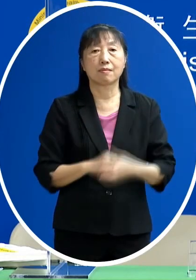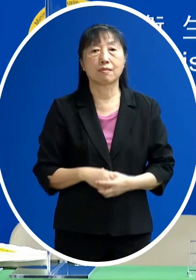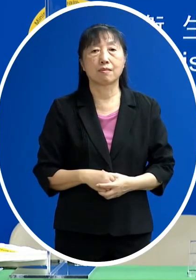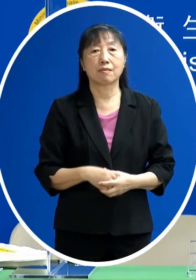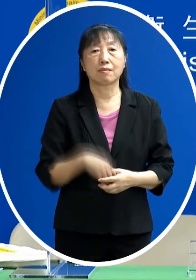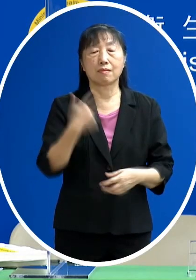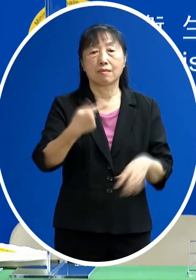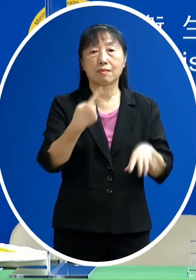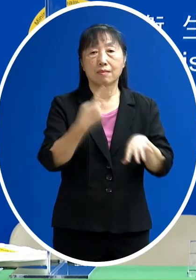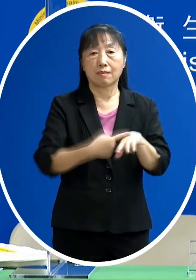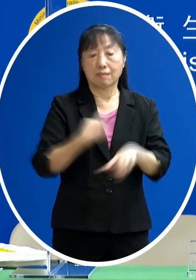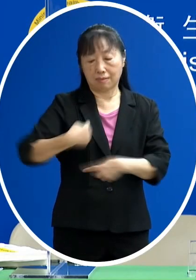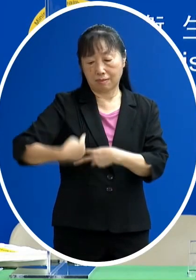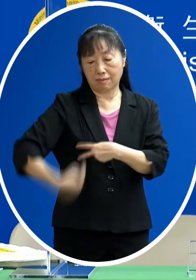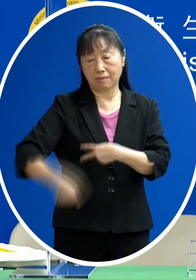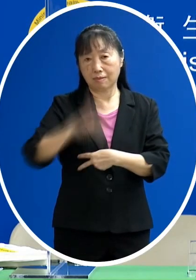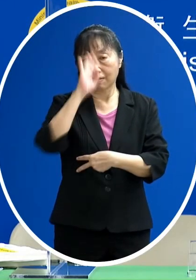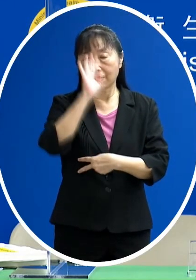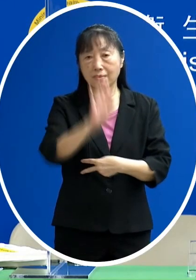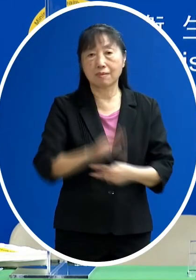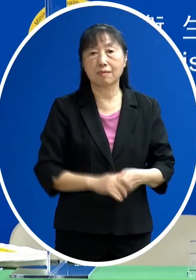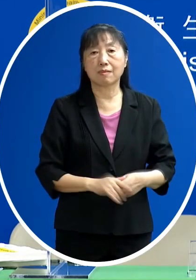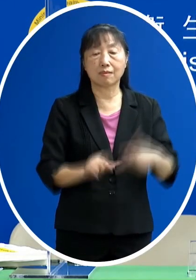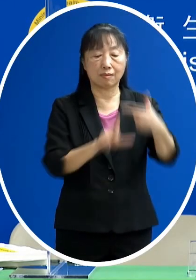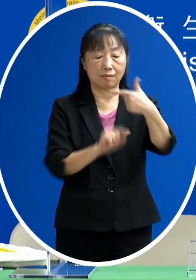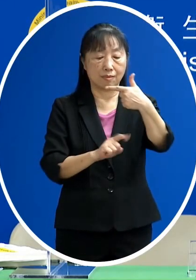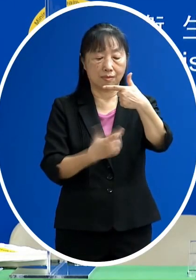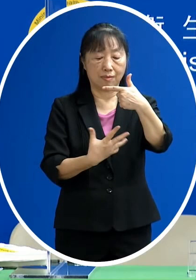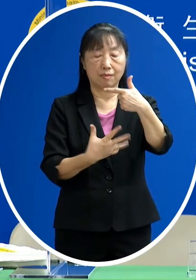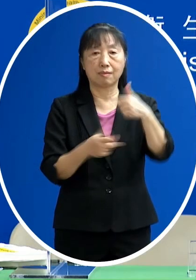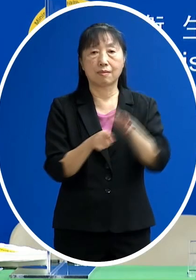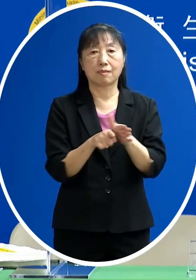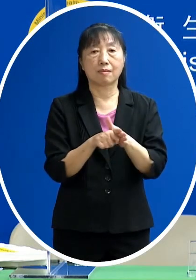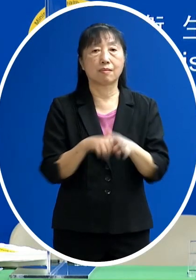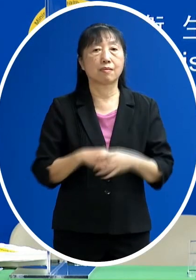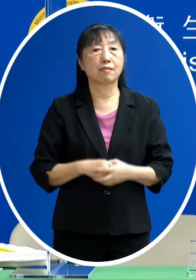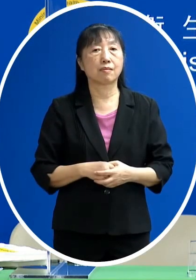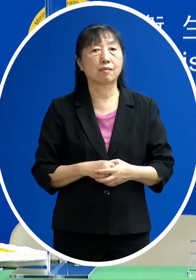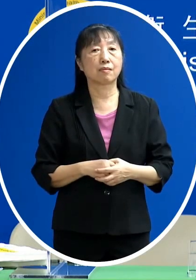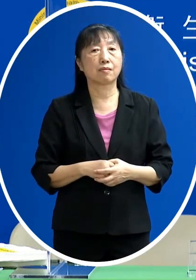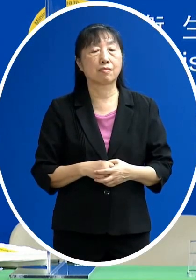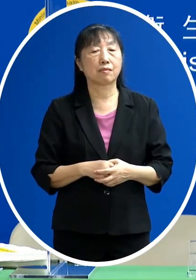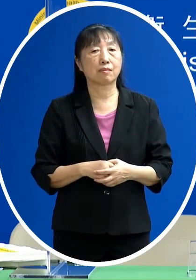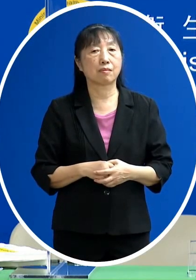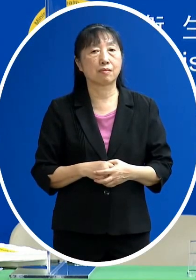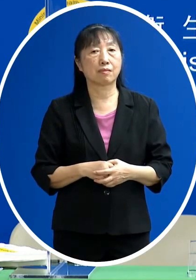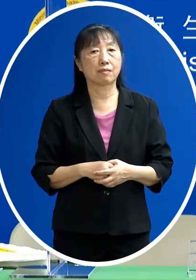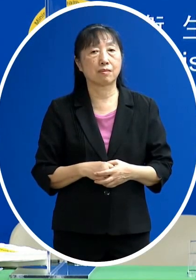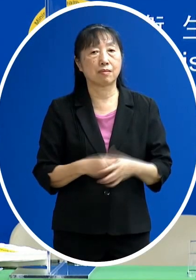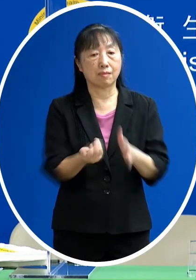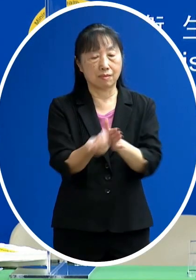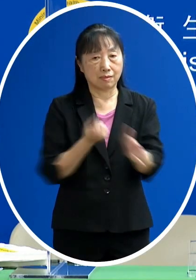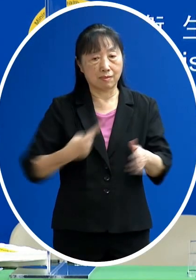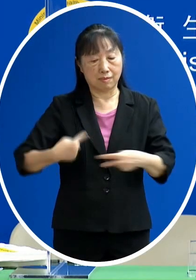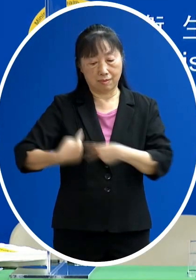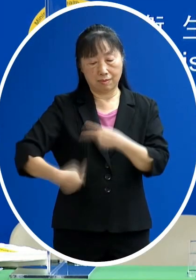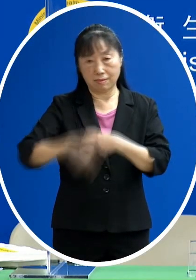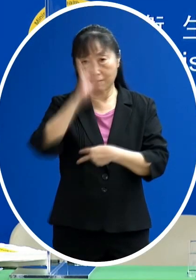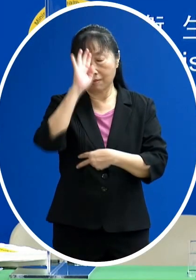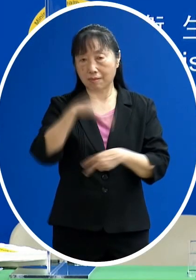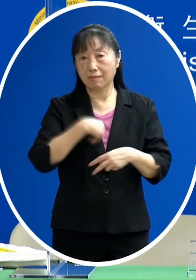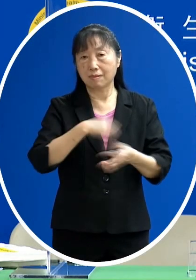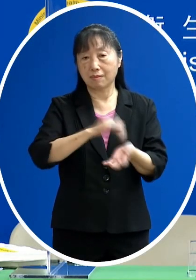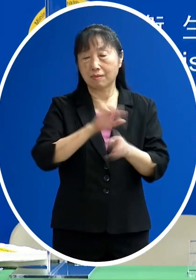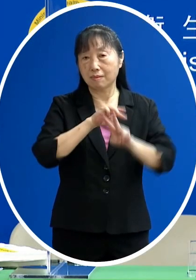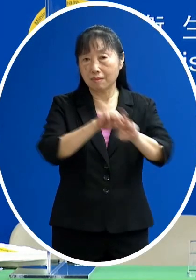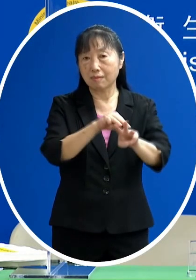慢性的肝病，那他是在6月18号的时候，因为先前这个肝病的关系有出院，不